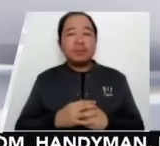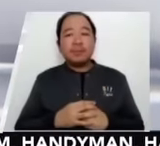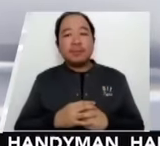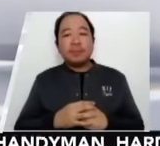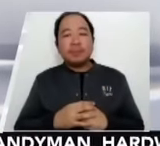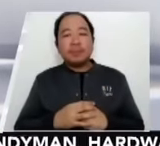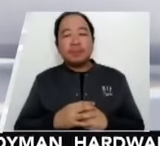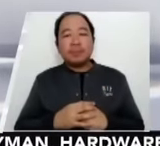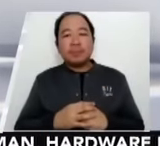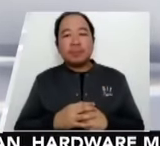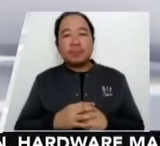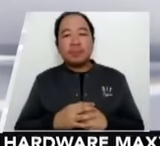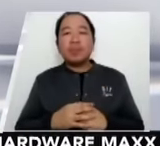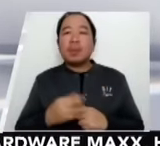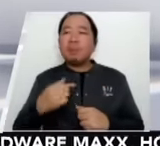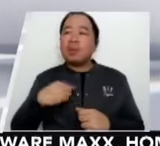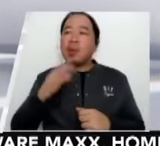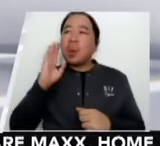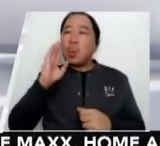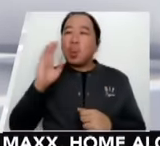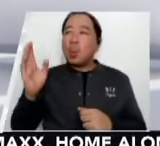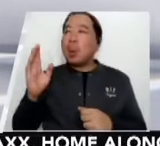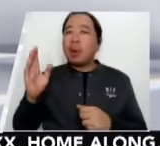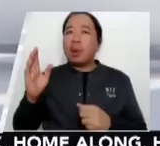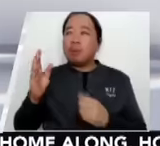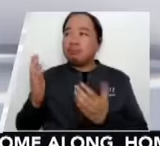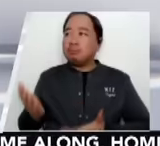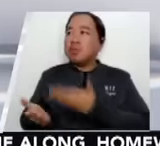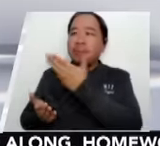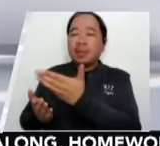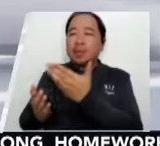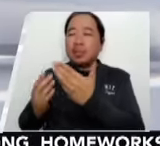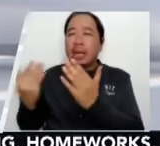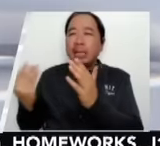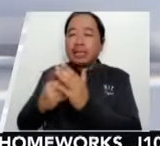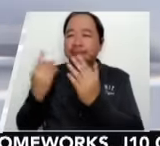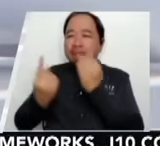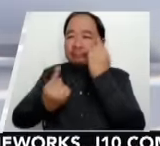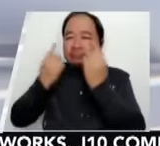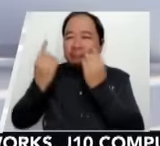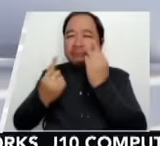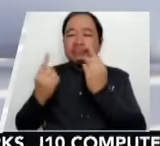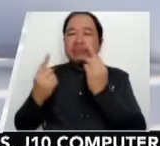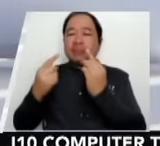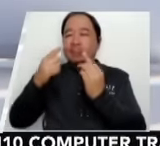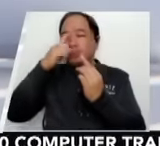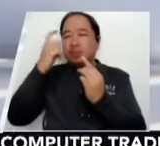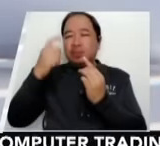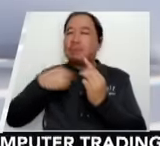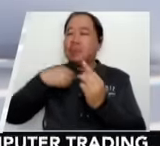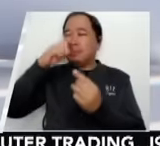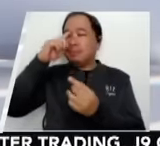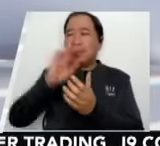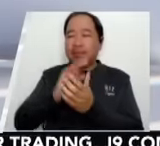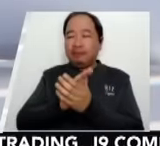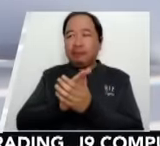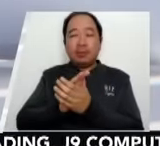Magpa-file po ako ng motion for reconsideration dahil naniniwala naman ako sa kakayahan